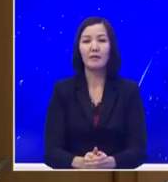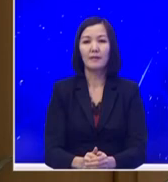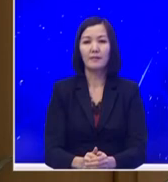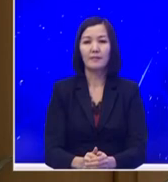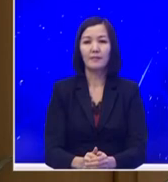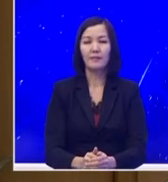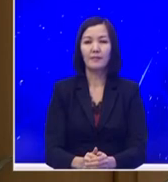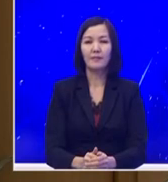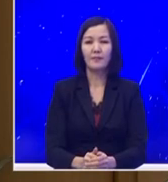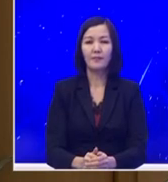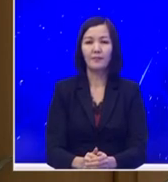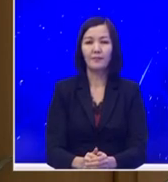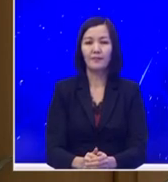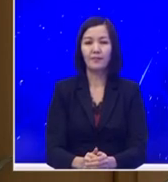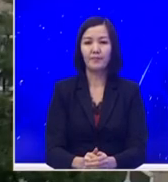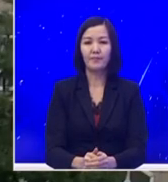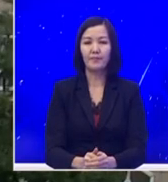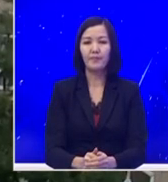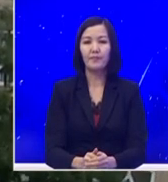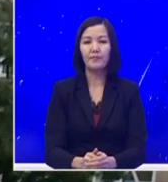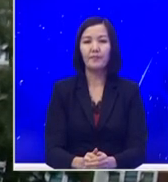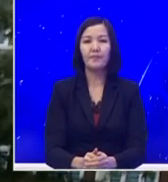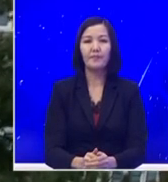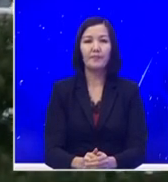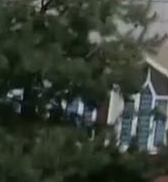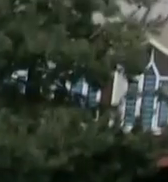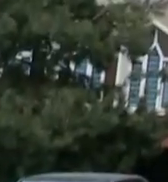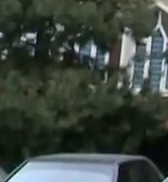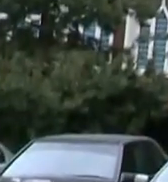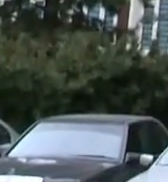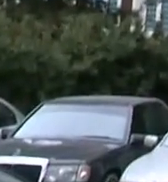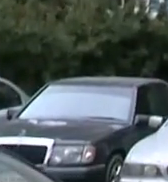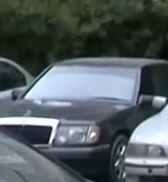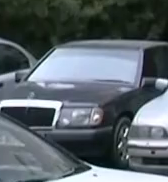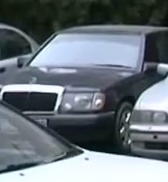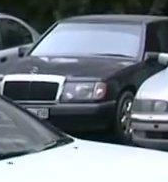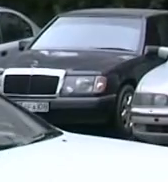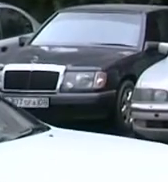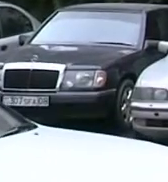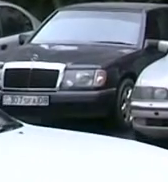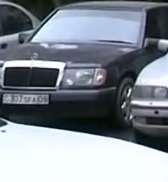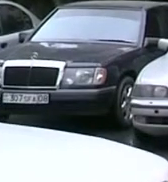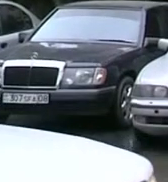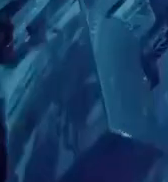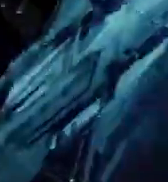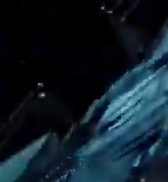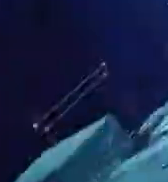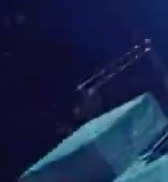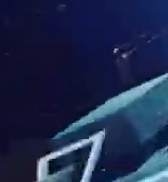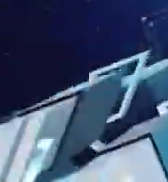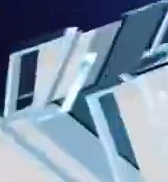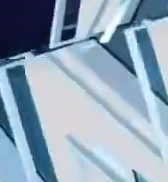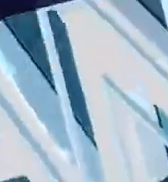сапалы қызмет көрсетеді деген ойдамыз. Амина Құдайберген, Гүлназ Мұстафа, Ғабит Қабдырахман, Жетісу арнасы.